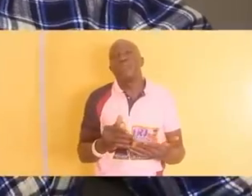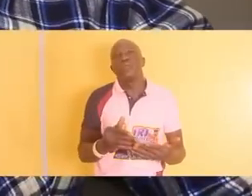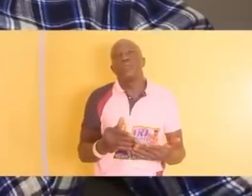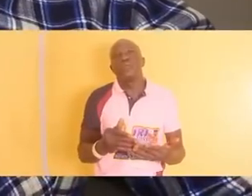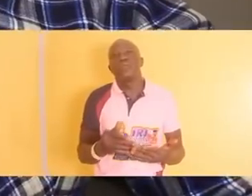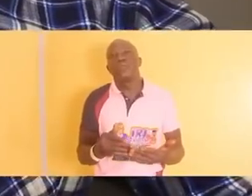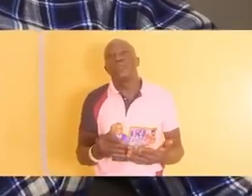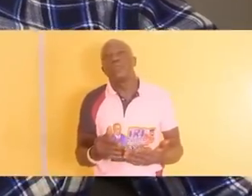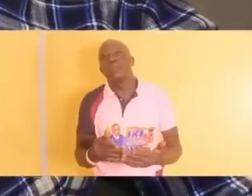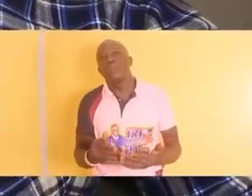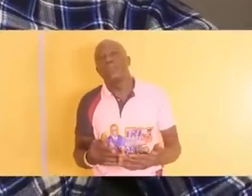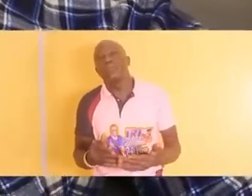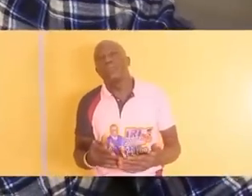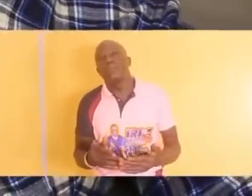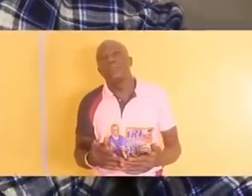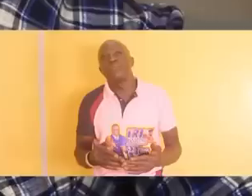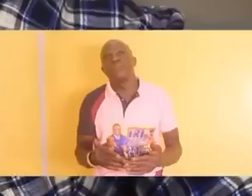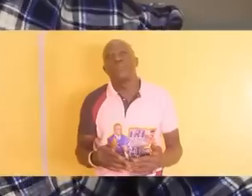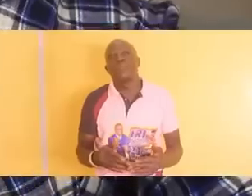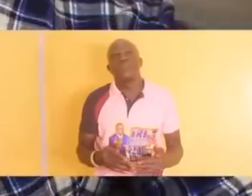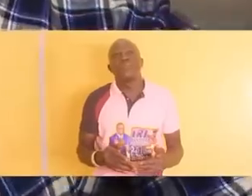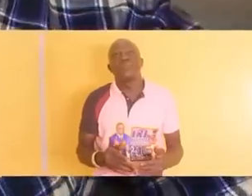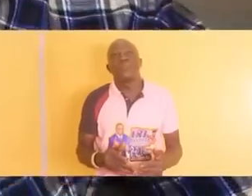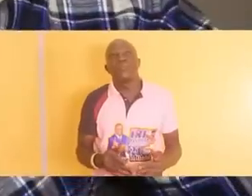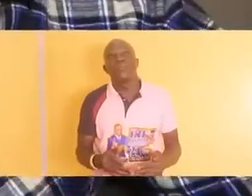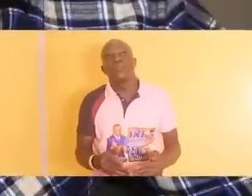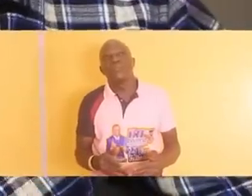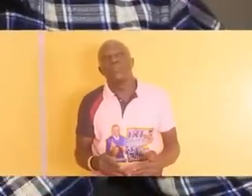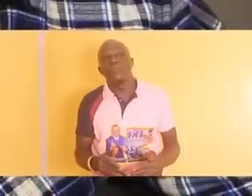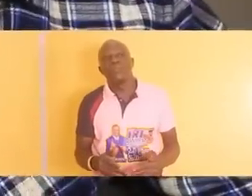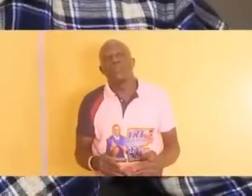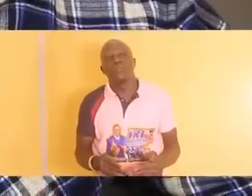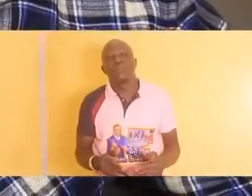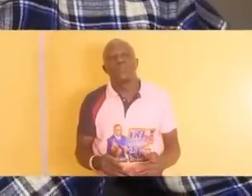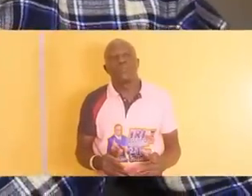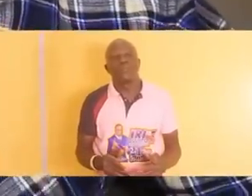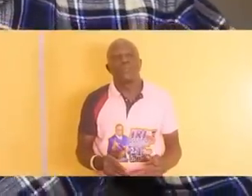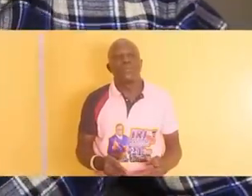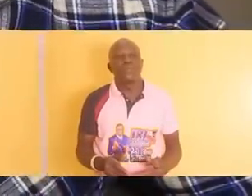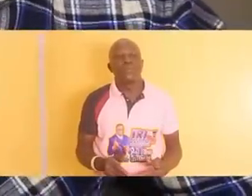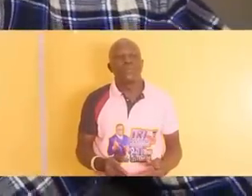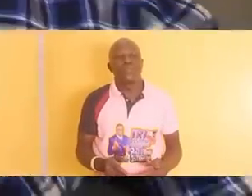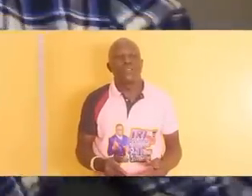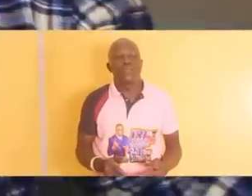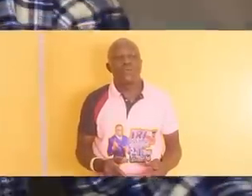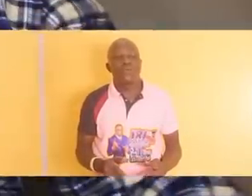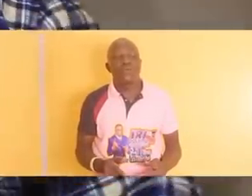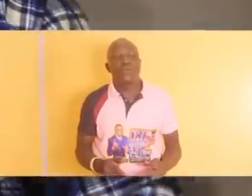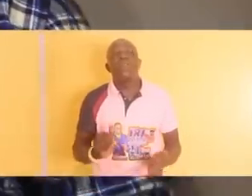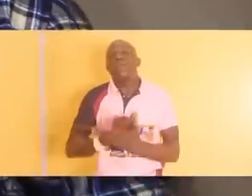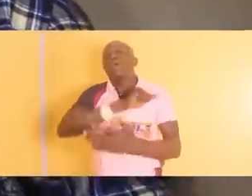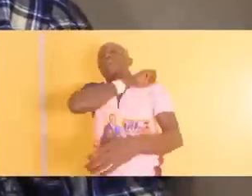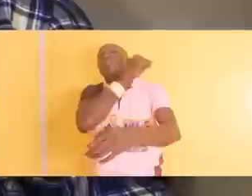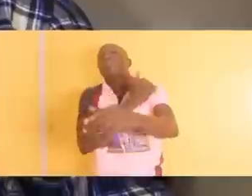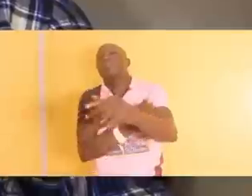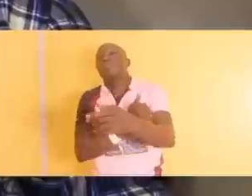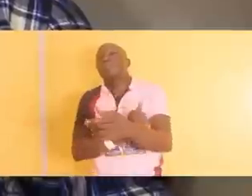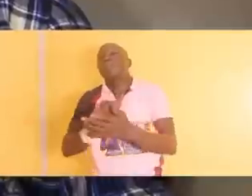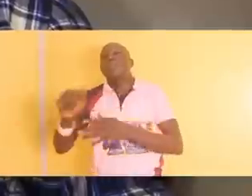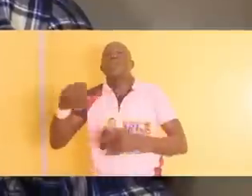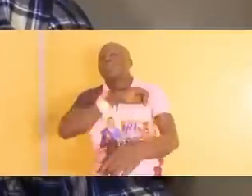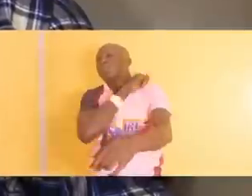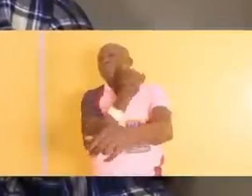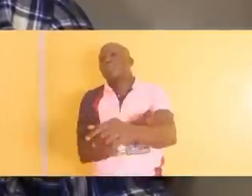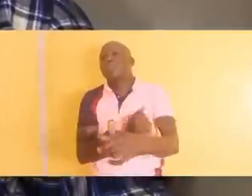olùdarí owó òde ọrùn ẹ̀dárí owó sọ̀rọ̀ mọ́ ẹgbọ́n mi sà ẹgbọ́n mi sà asẹ́ni